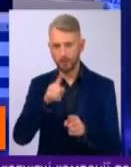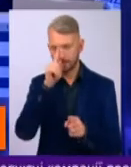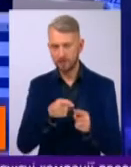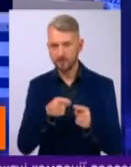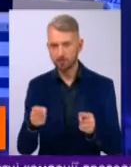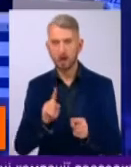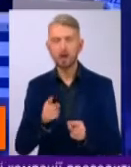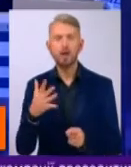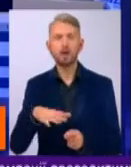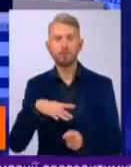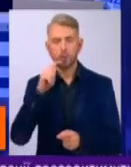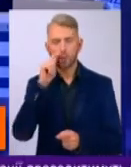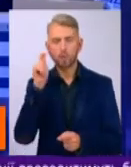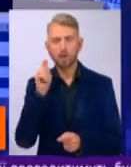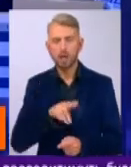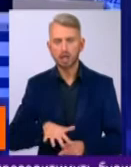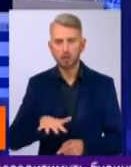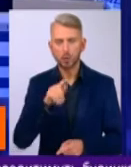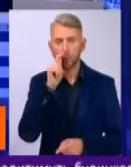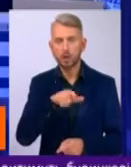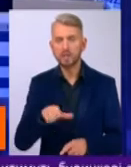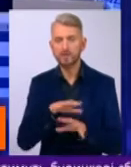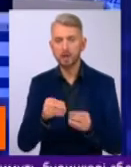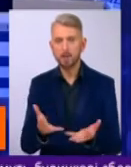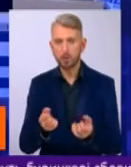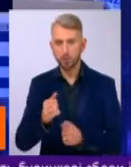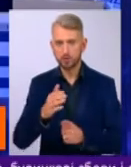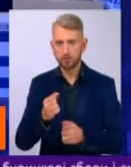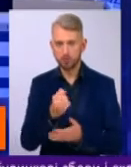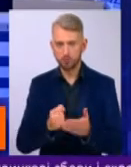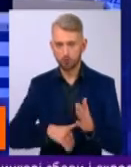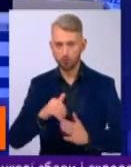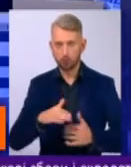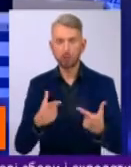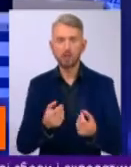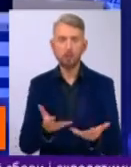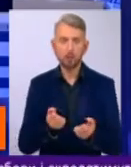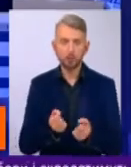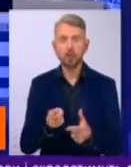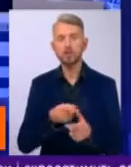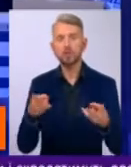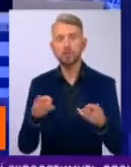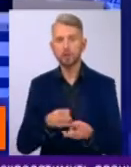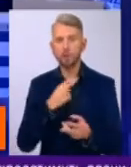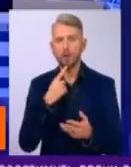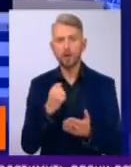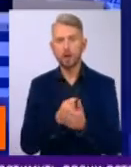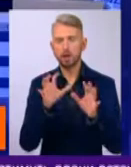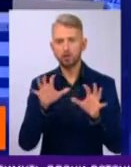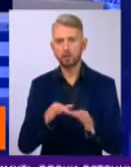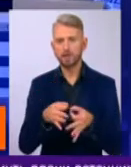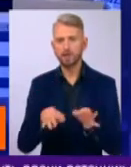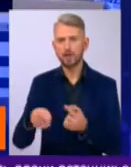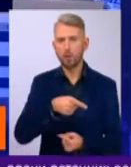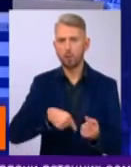Але навіщо українці взагалі беруть зброю до рук? Де вони її беруть? І чи потрібно легалізувати вільний обіг